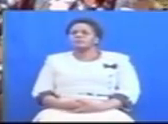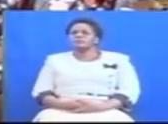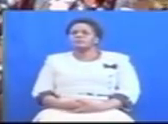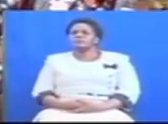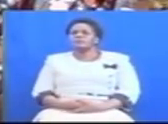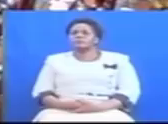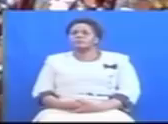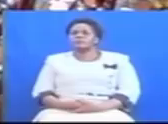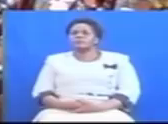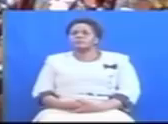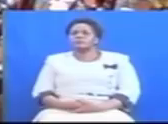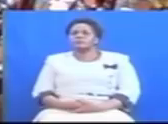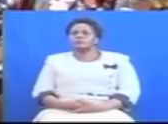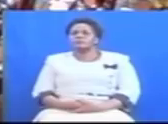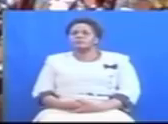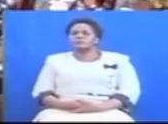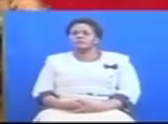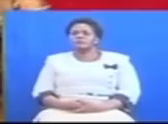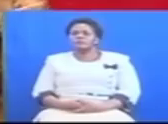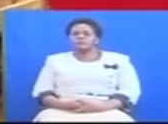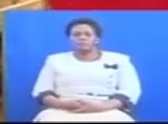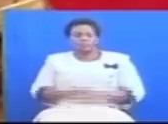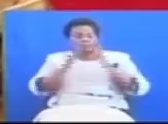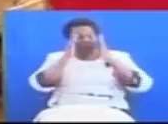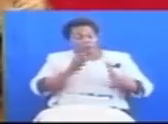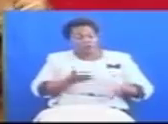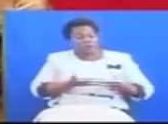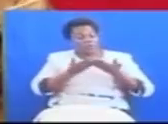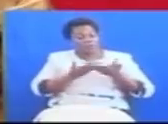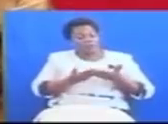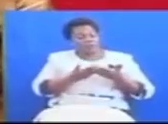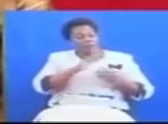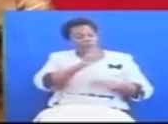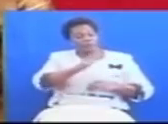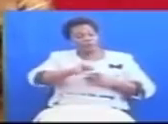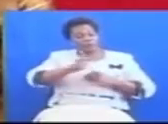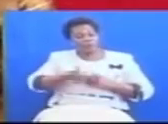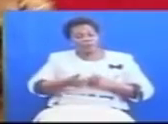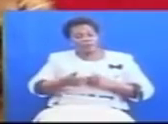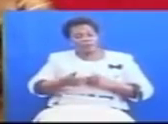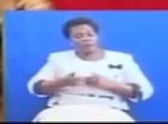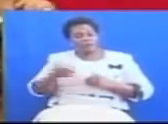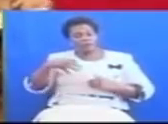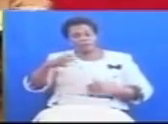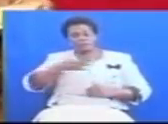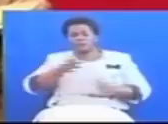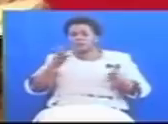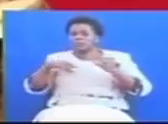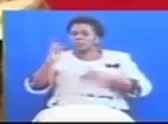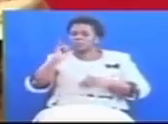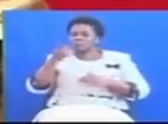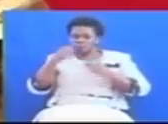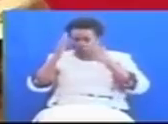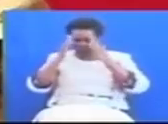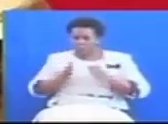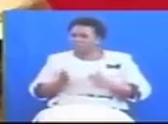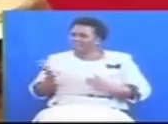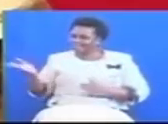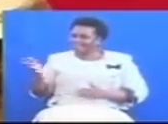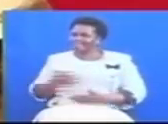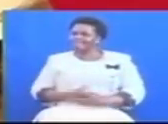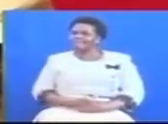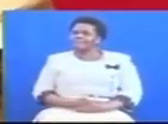Mheshimiwa naibu spika, kwa niaba ya waziri wa nishati napenda kujibu swali la mheshimiwa Pauline Philip Gekul, mbunge wa